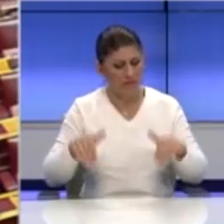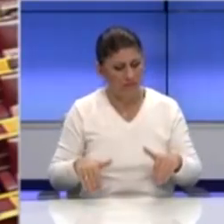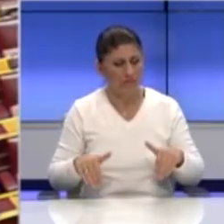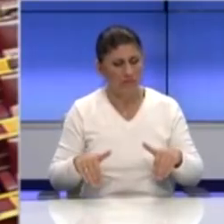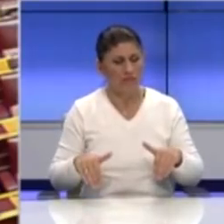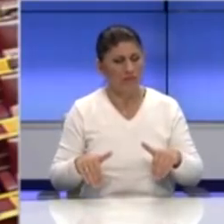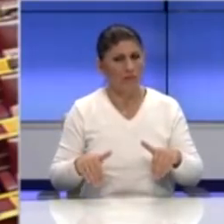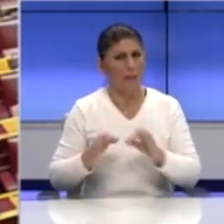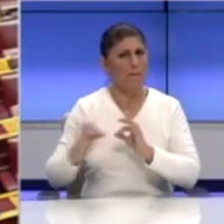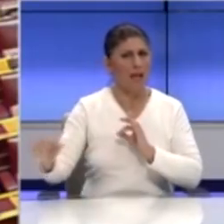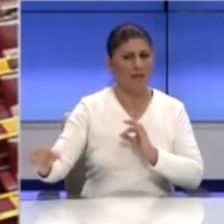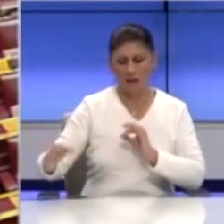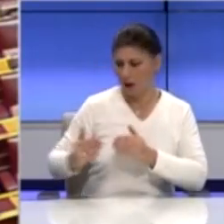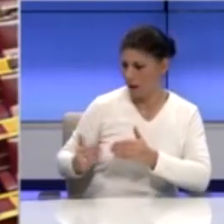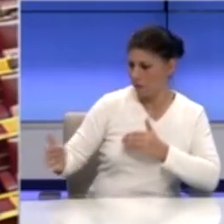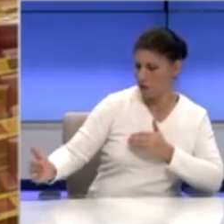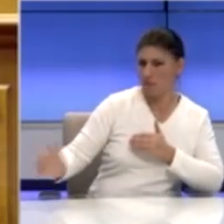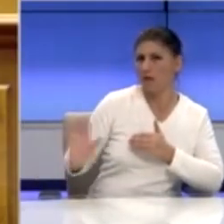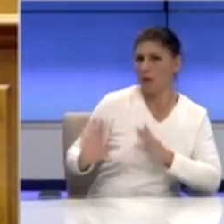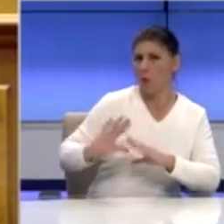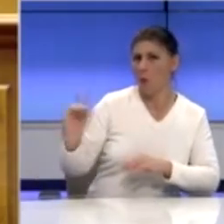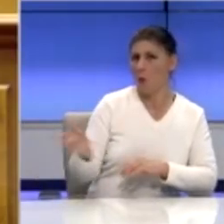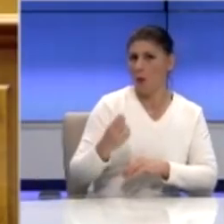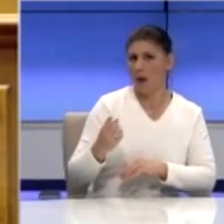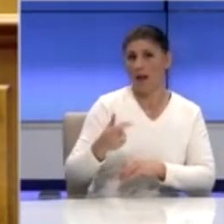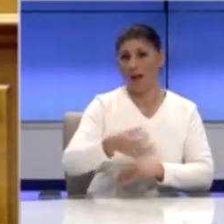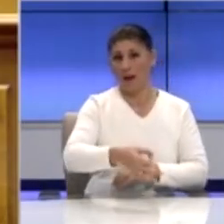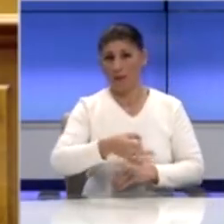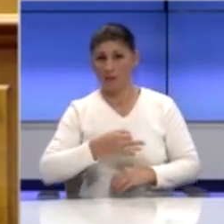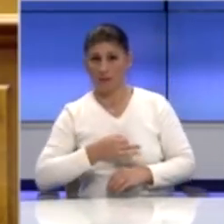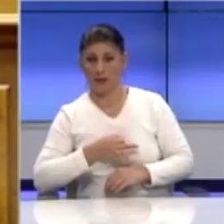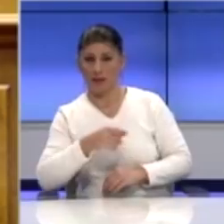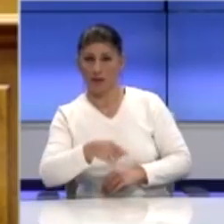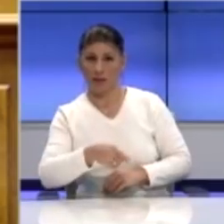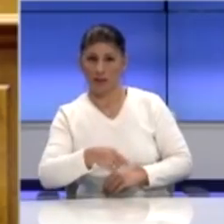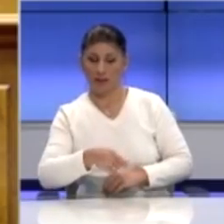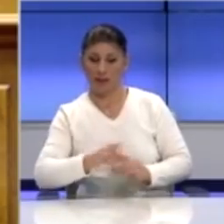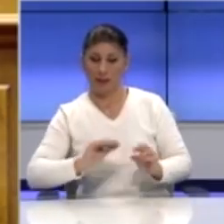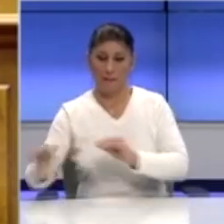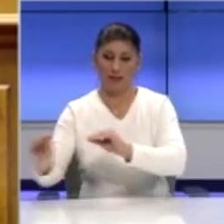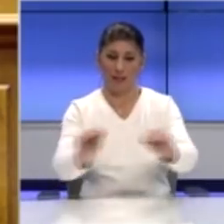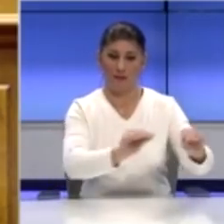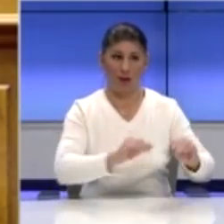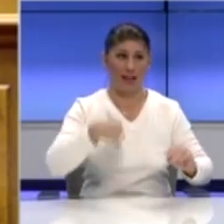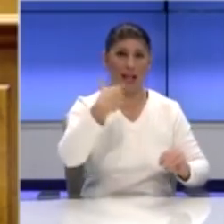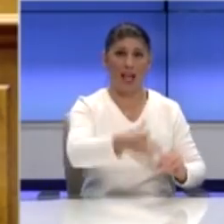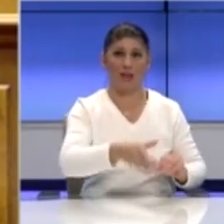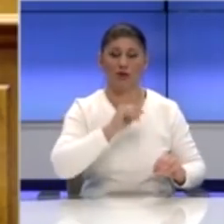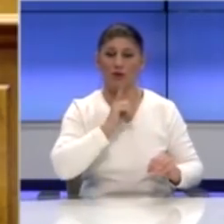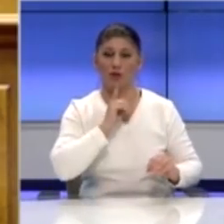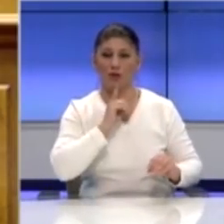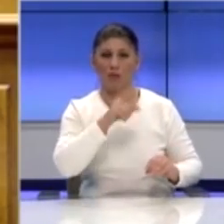τηρώντας ευλαβικά όλα τα μέτρα προστασίας. Εκτός αν μας πείτε ότι η κούριερ είναι έξω, άρα δεν κολλάει ο ιός, όπως